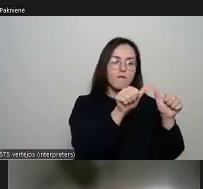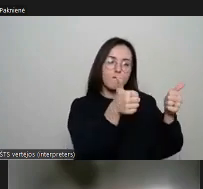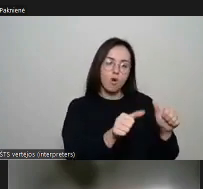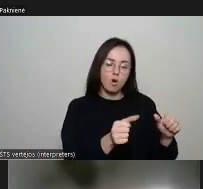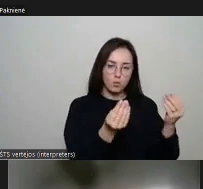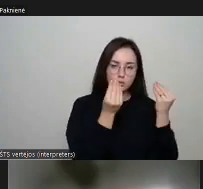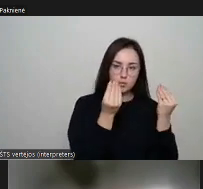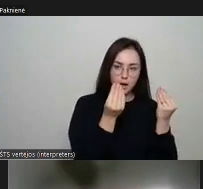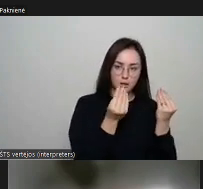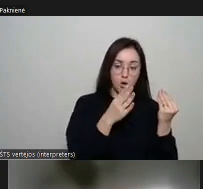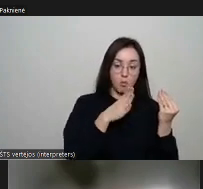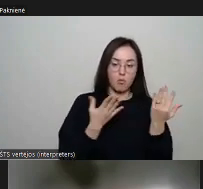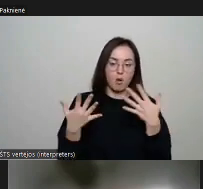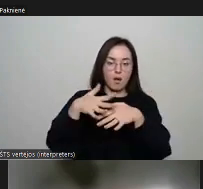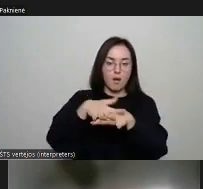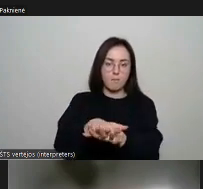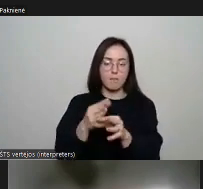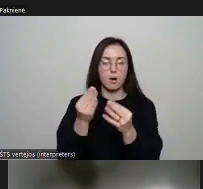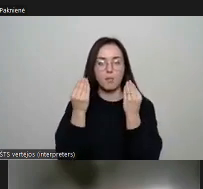mes turėjom integruotą pamoką